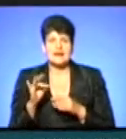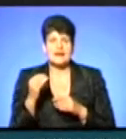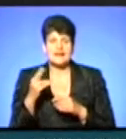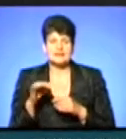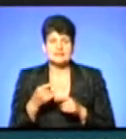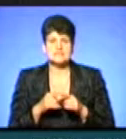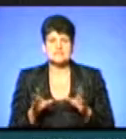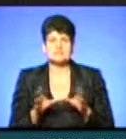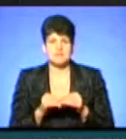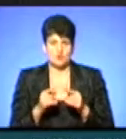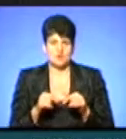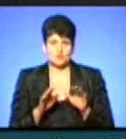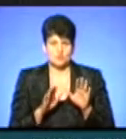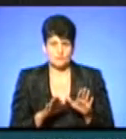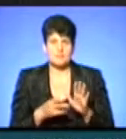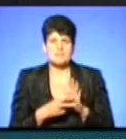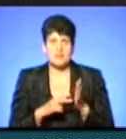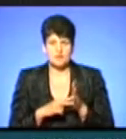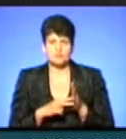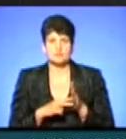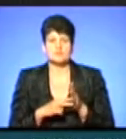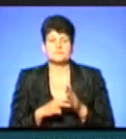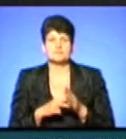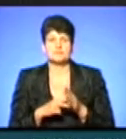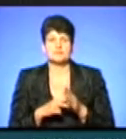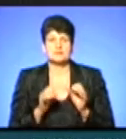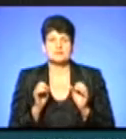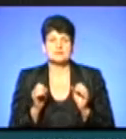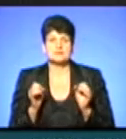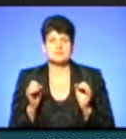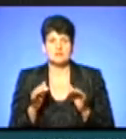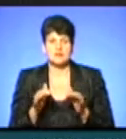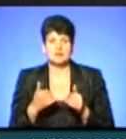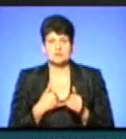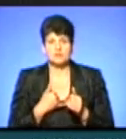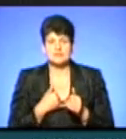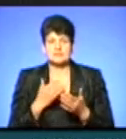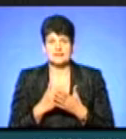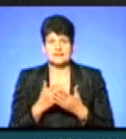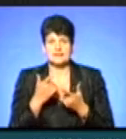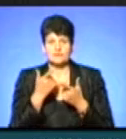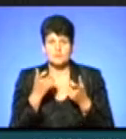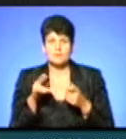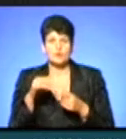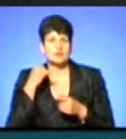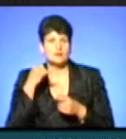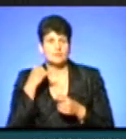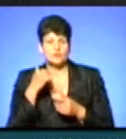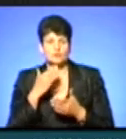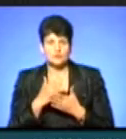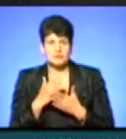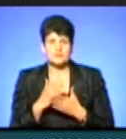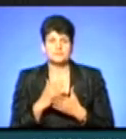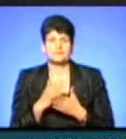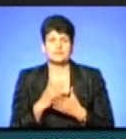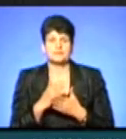спільно організували. Разом із журналістами організували. А так, в нас є інформація, поступає по телефону, поступає на гарячу